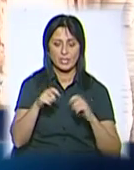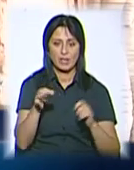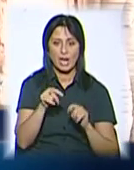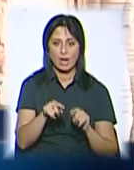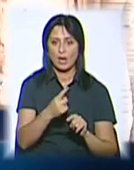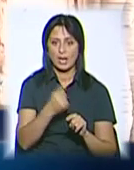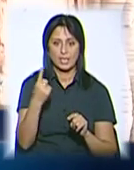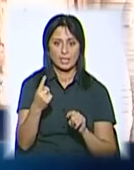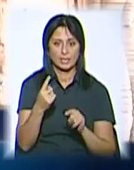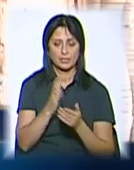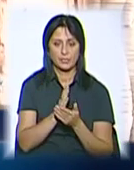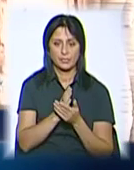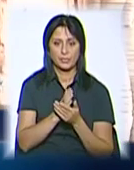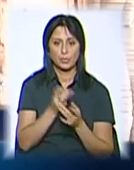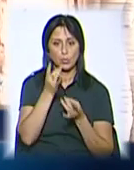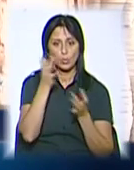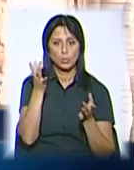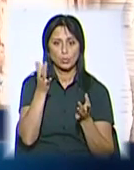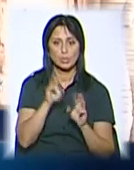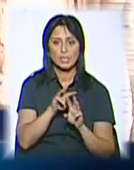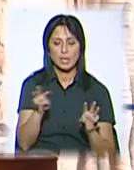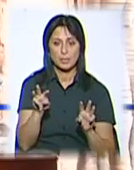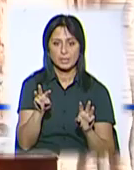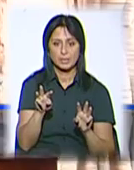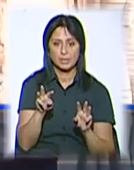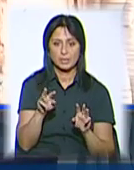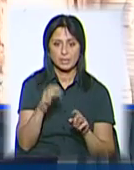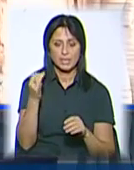რეგიონში ერთადერთია და კულტურის სამინისტროს